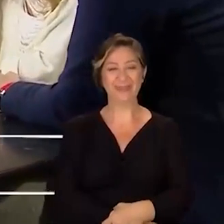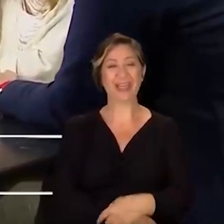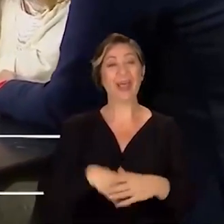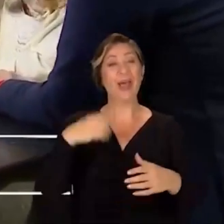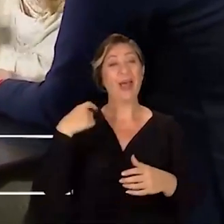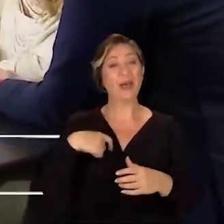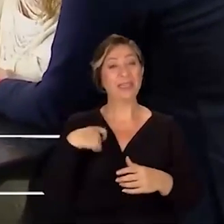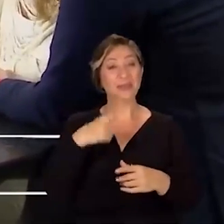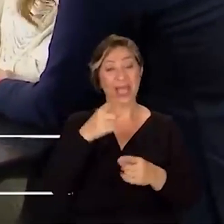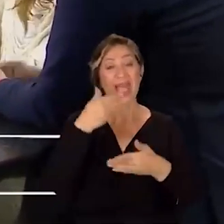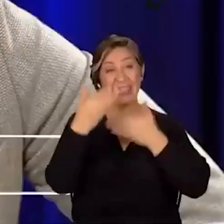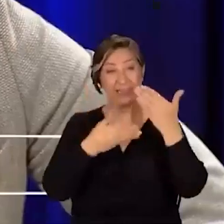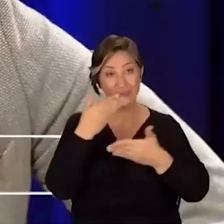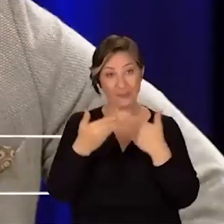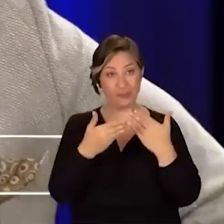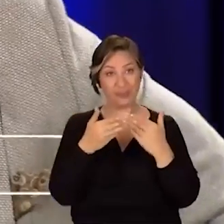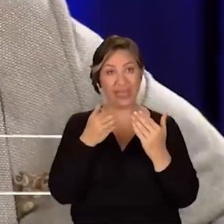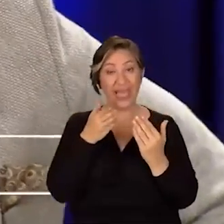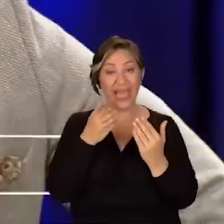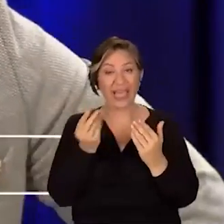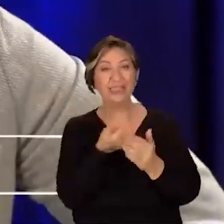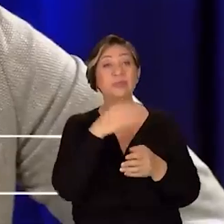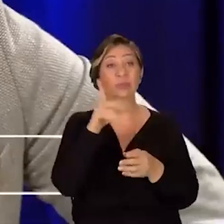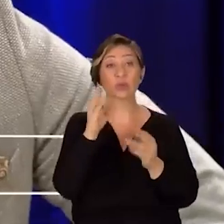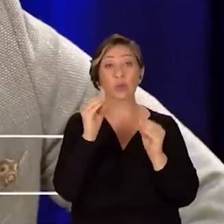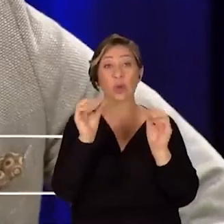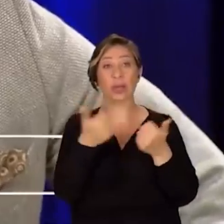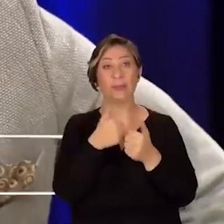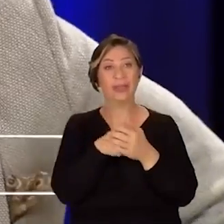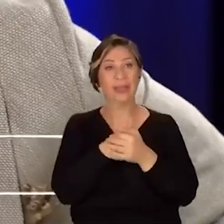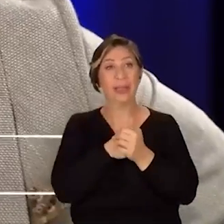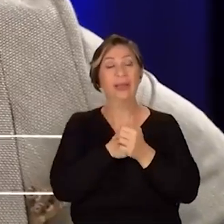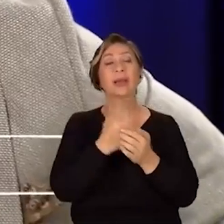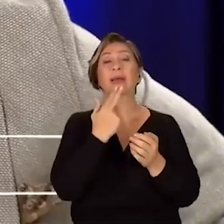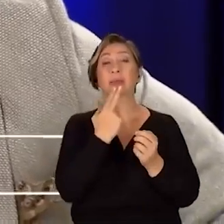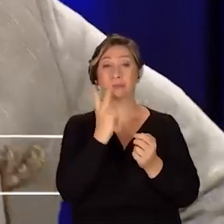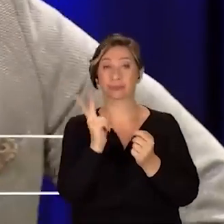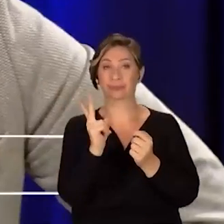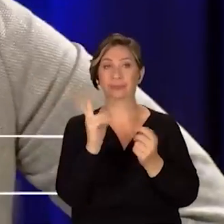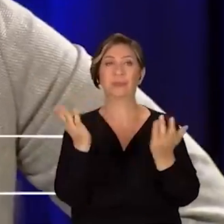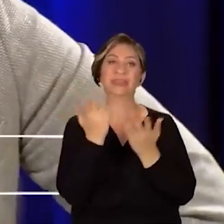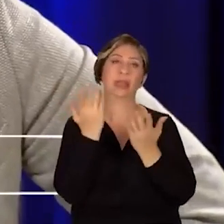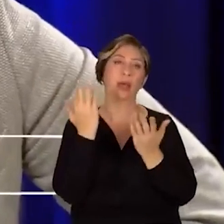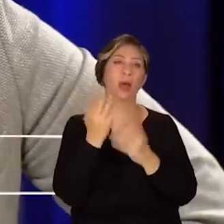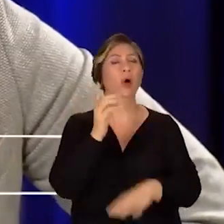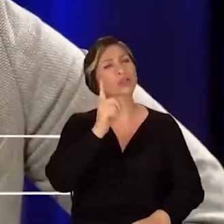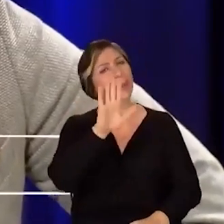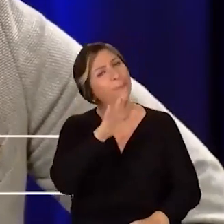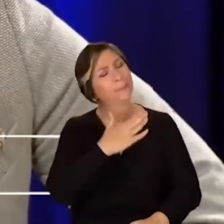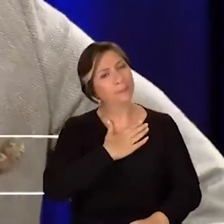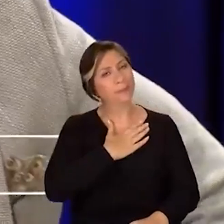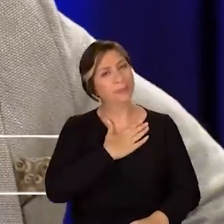Özellikle şunu anlatayım, araya gitmesin. Bu çok önemli çok çünkü. Güzel. Bayanlar da mesela diyor ki, hocam diyor ben